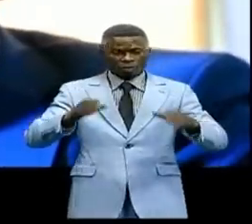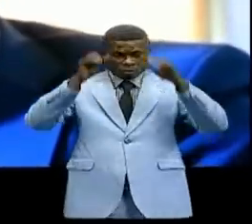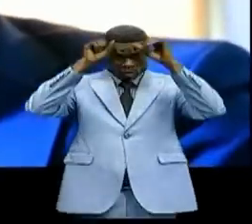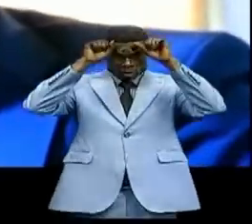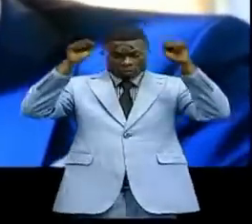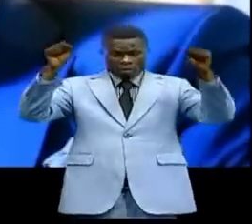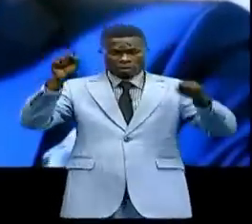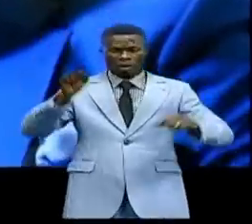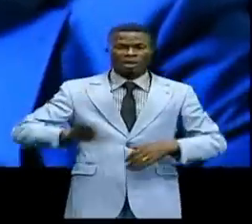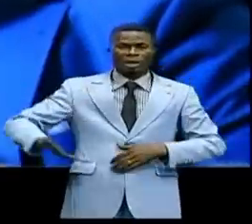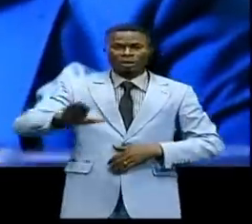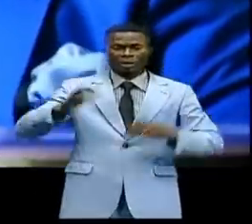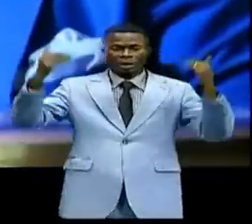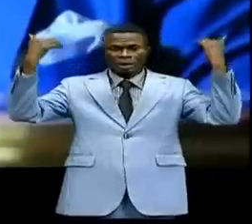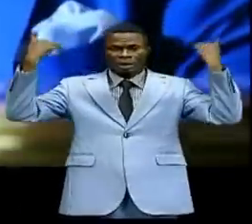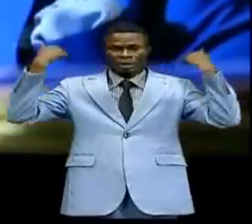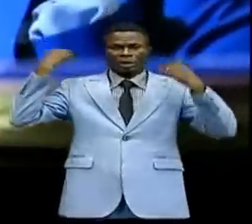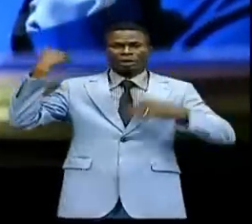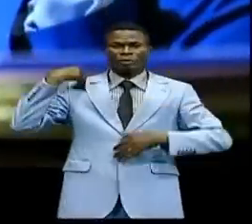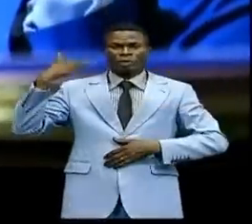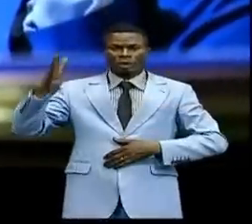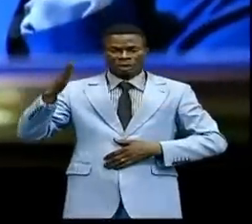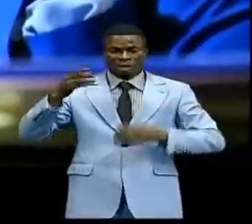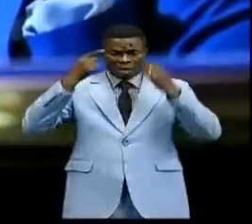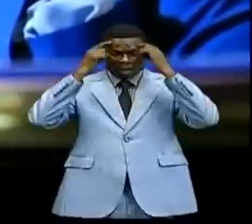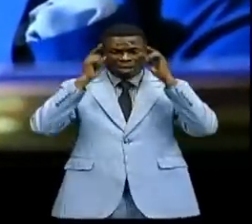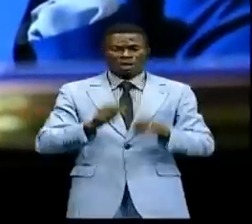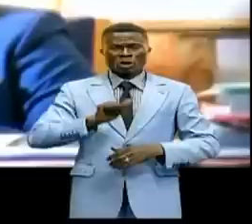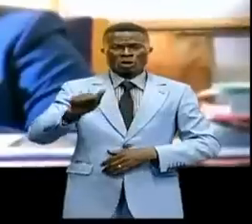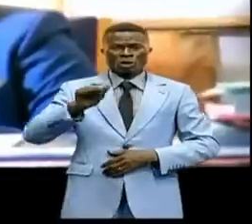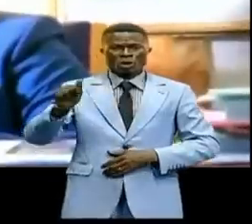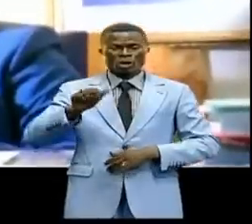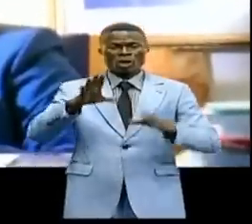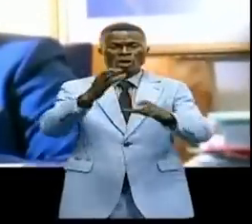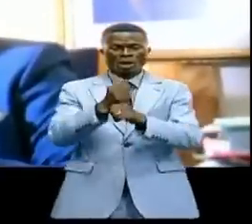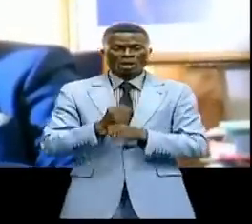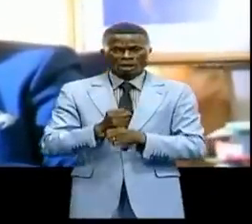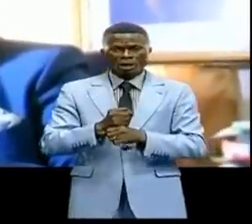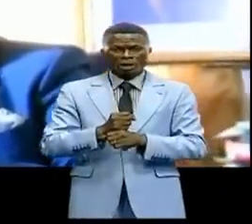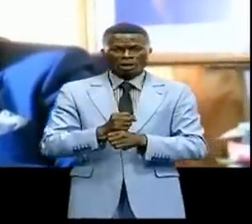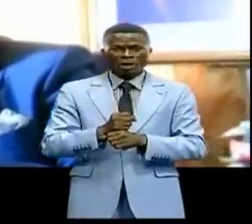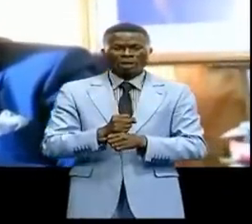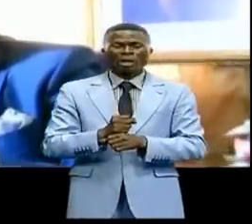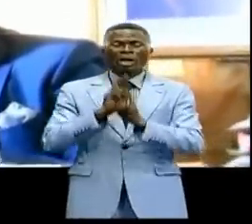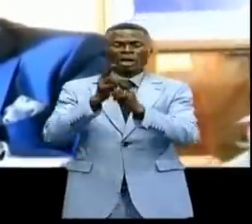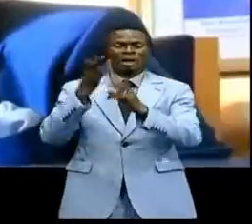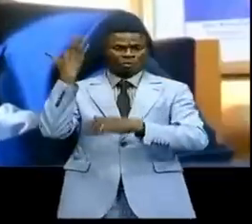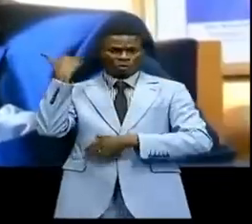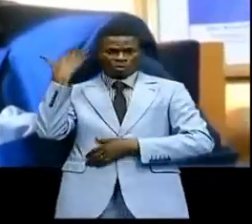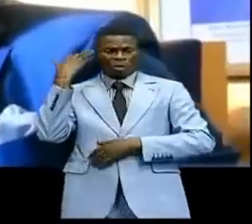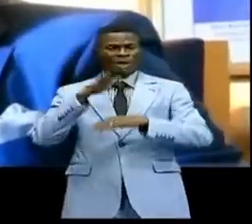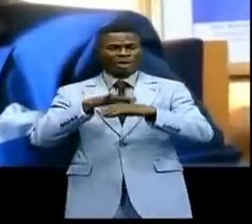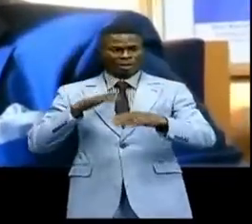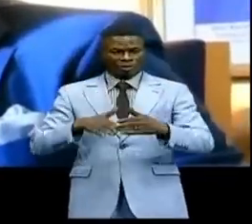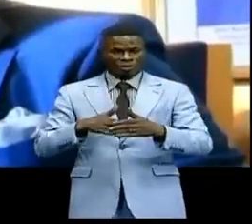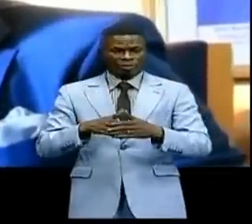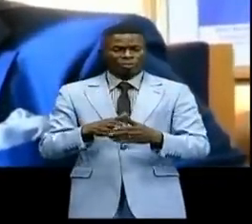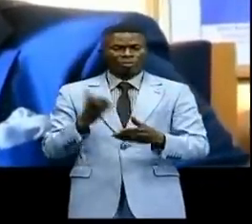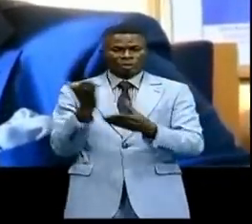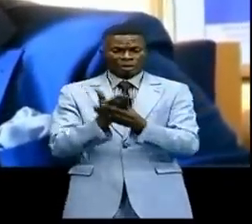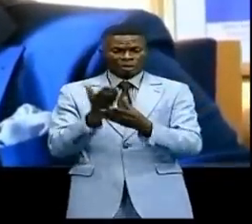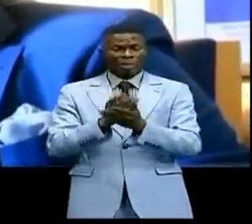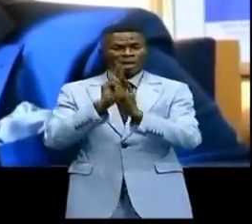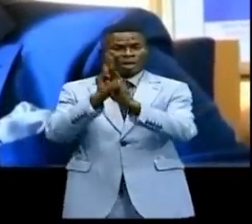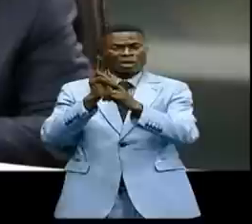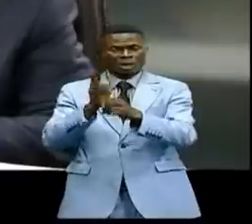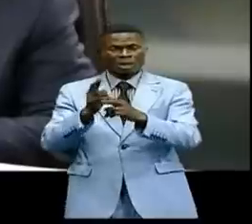de la République, chef de l'État, avait décidé et obtenu un report il y a quelques mois. Il a fait l'état des lieux